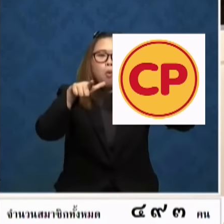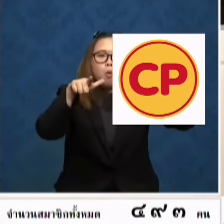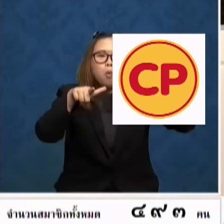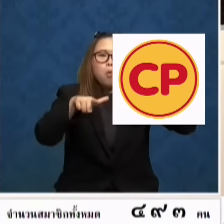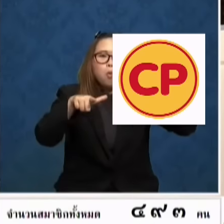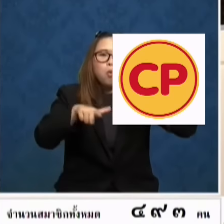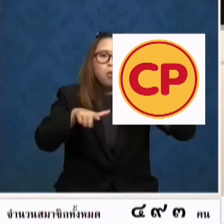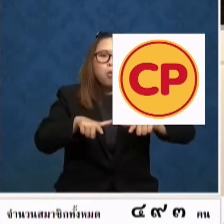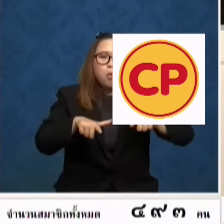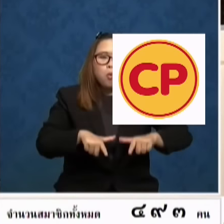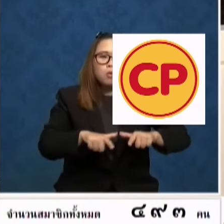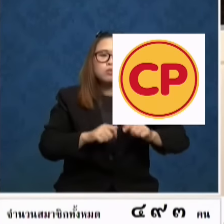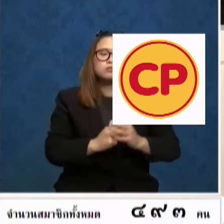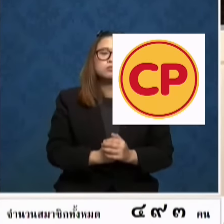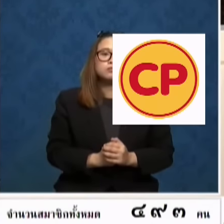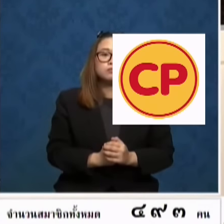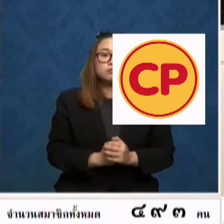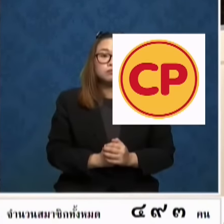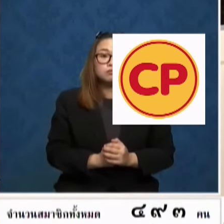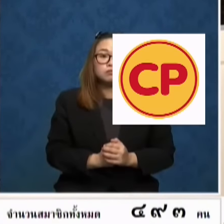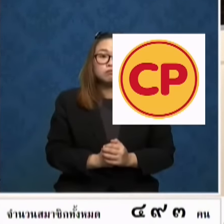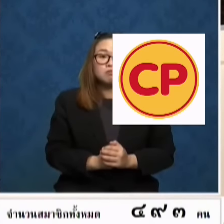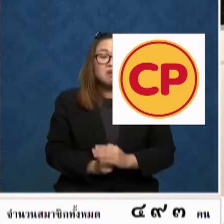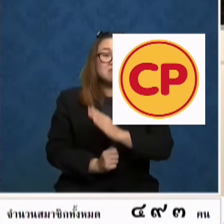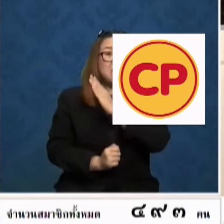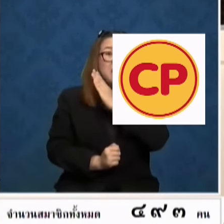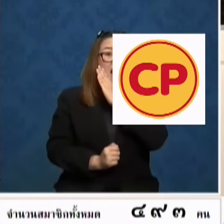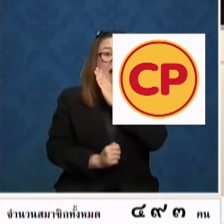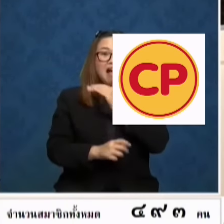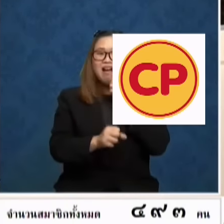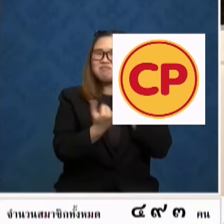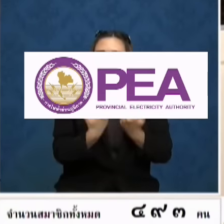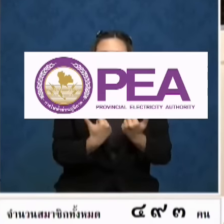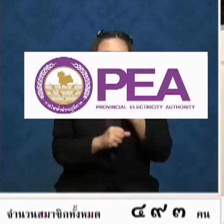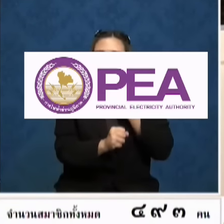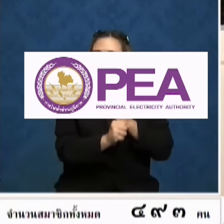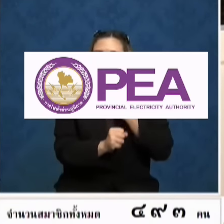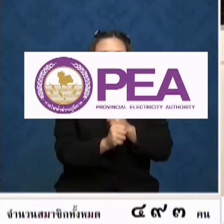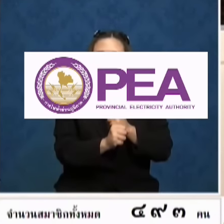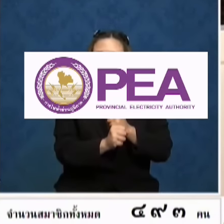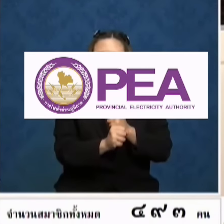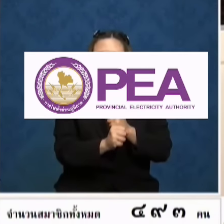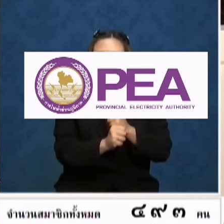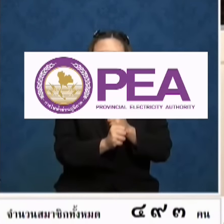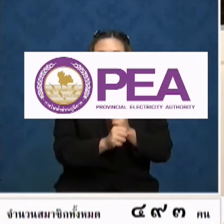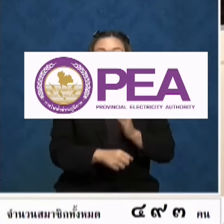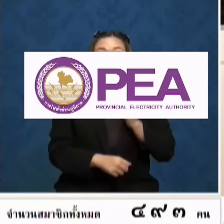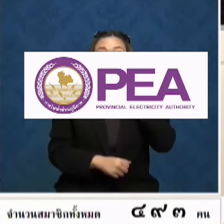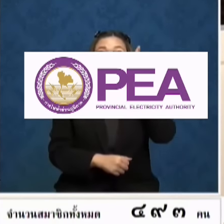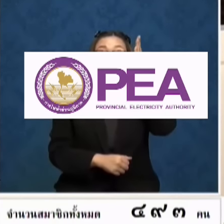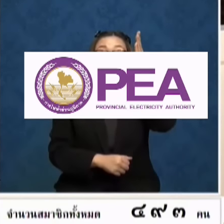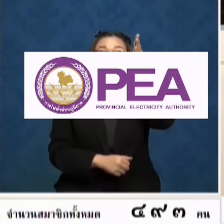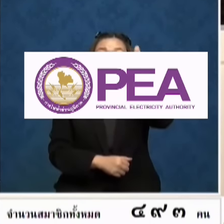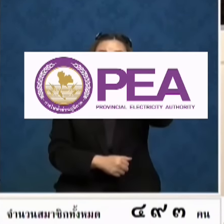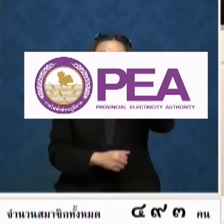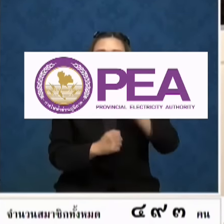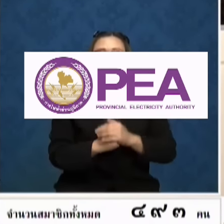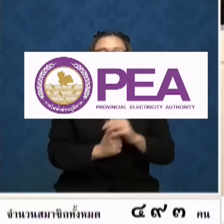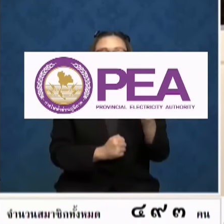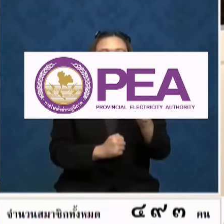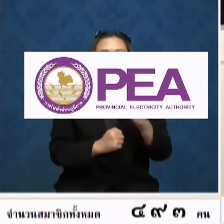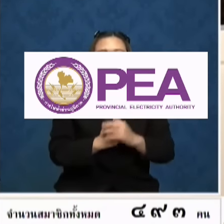นัยยะสำคัญถ้าหากไม่ทำเช่นนั้นตั้งแต่บัดนี้ผมหวั่นใจว่าเราอา